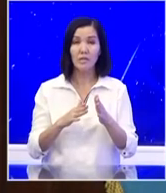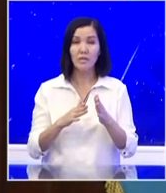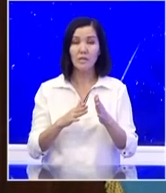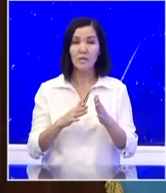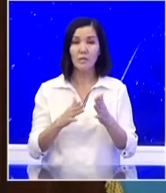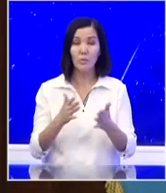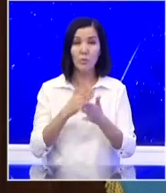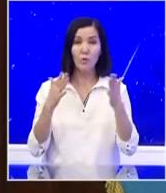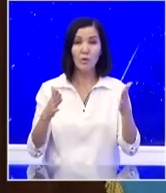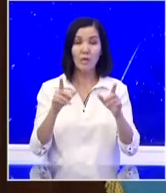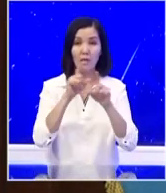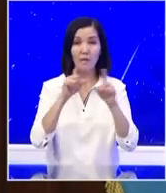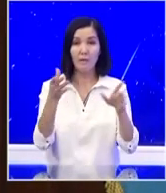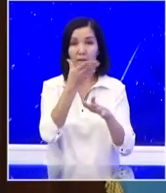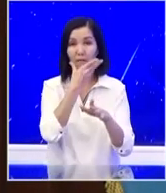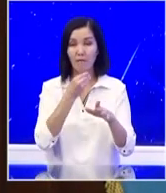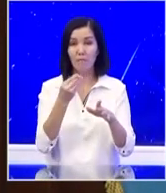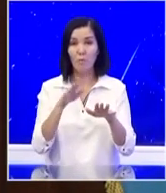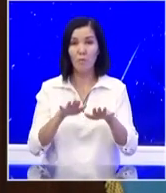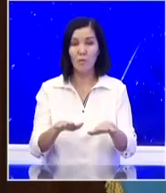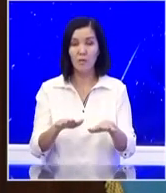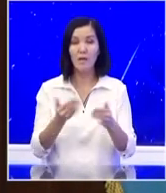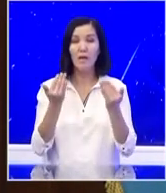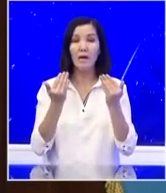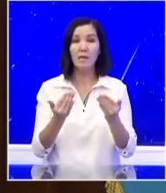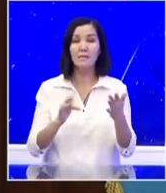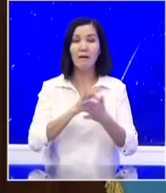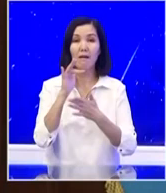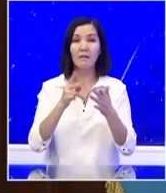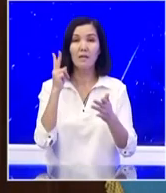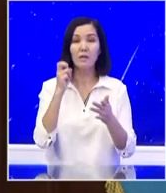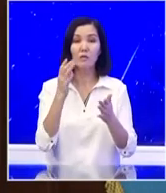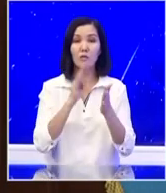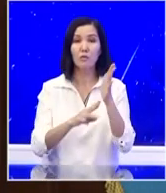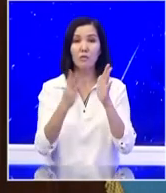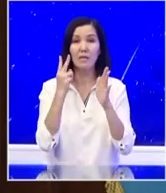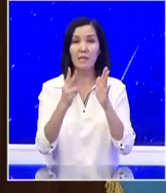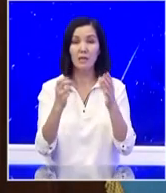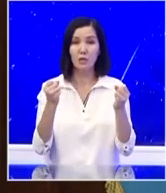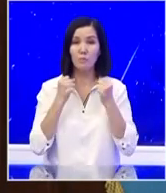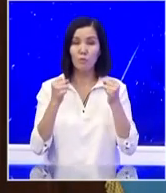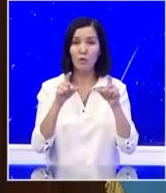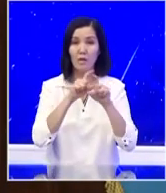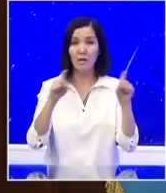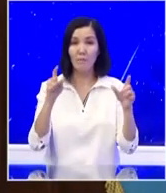ететін үлкен ғимараттар деп есептеймін. Бүгін күні қалада 292 спорт ғимараттары